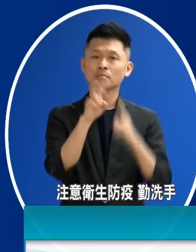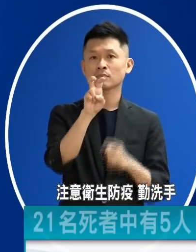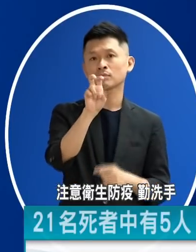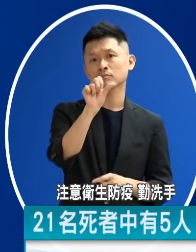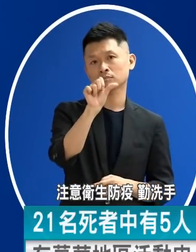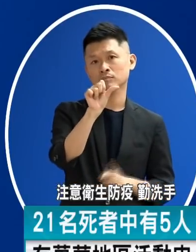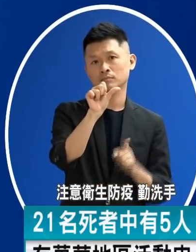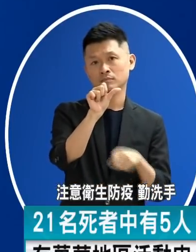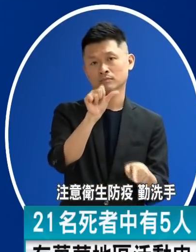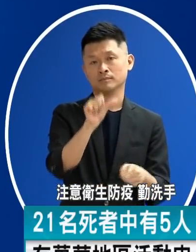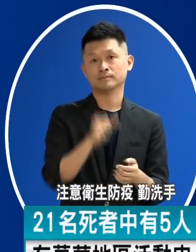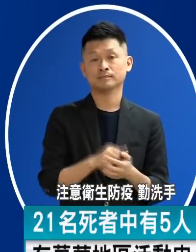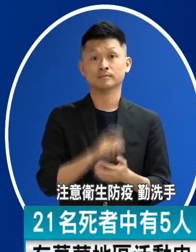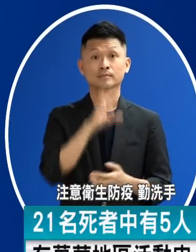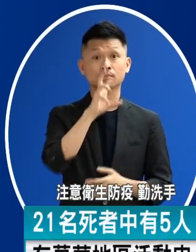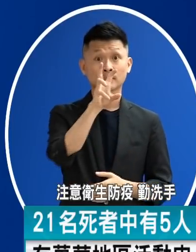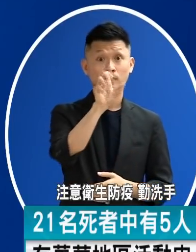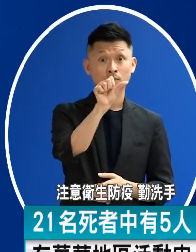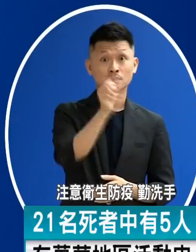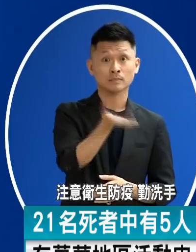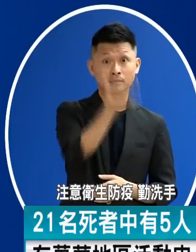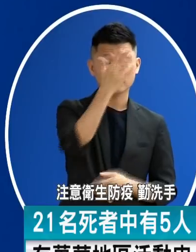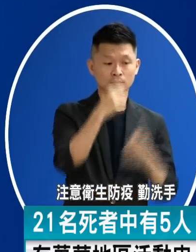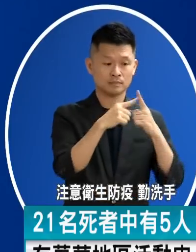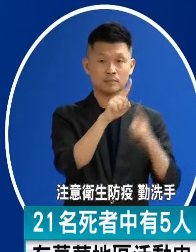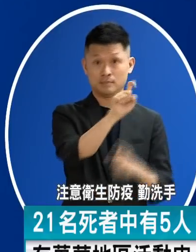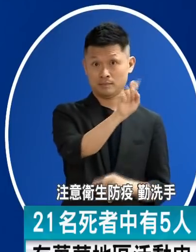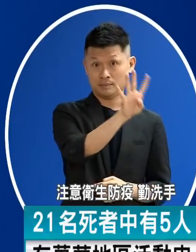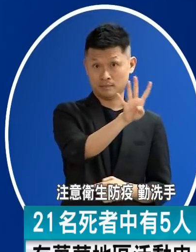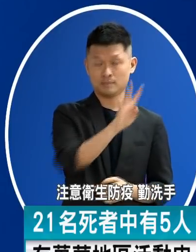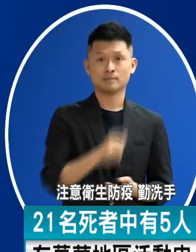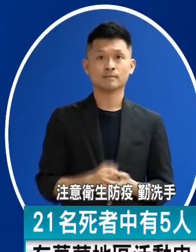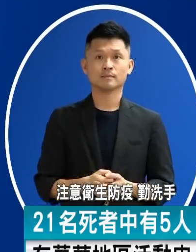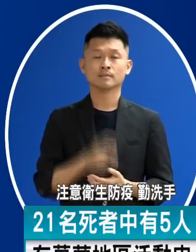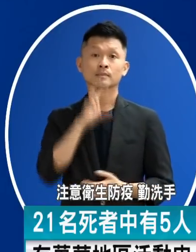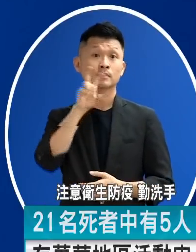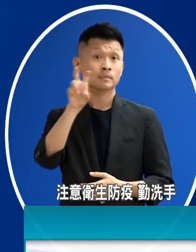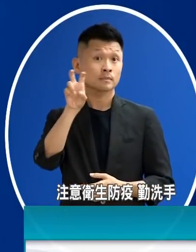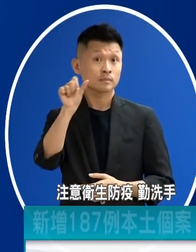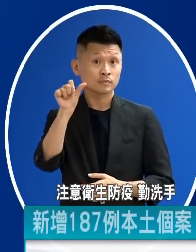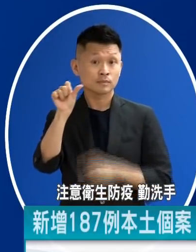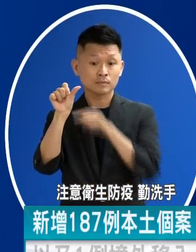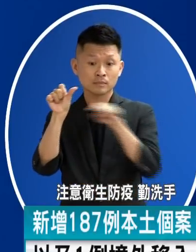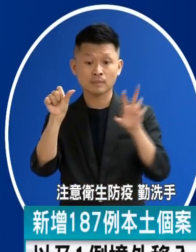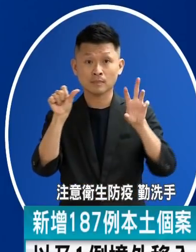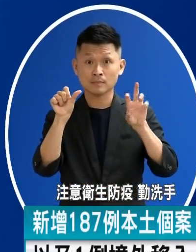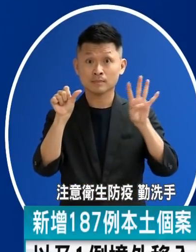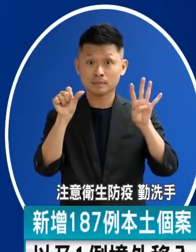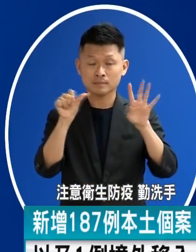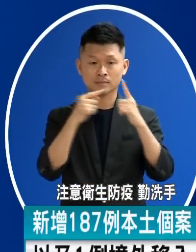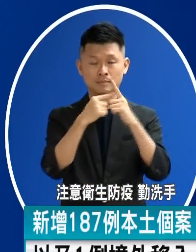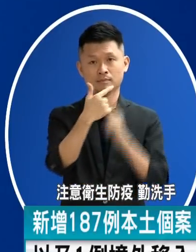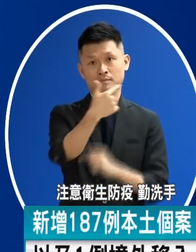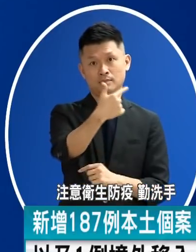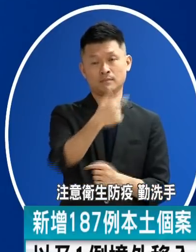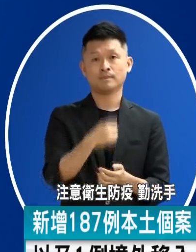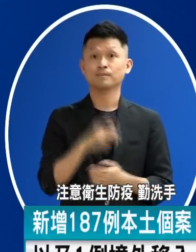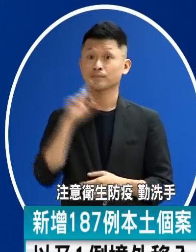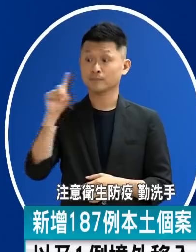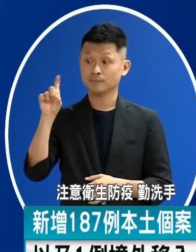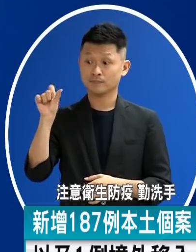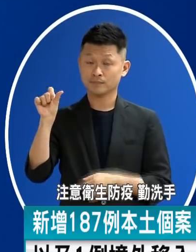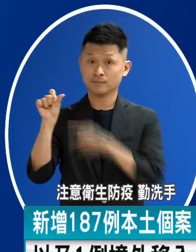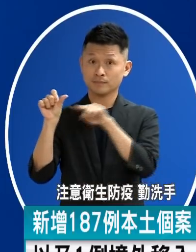那总共85岁以上是有14位啊，那75岁到84岁是有6位，